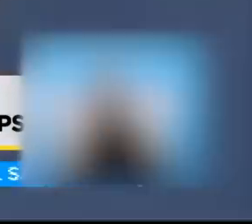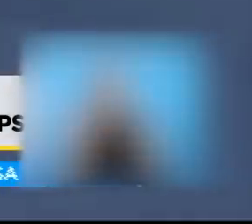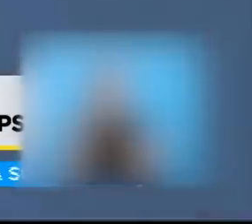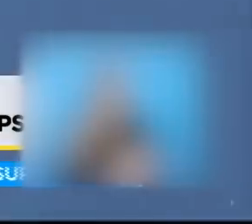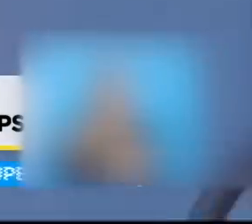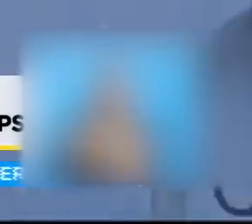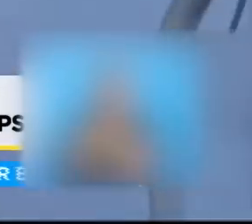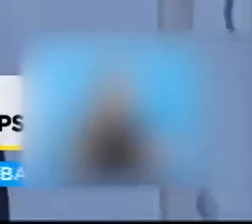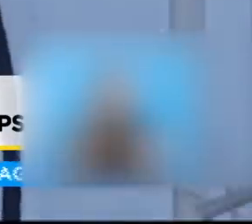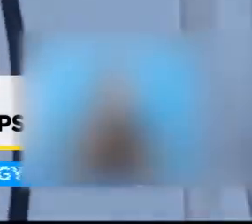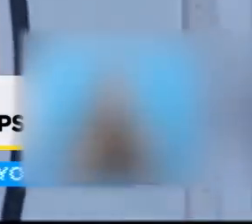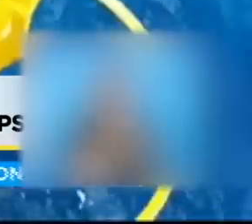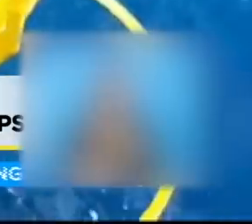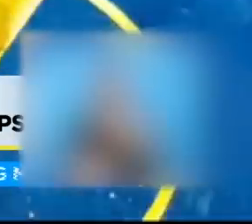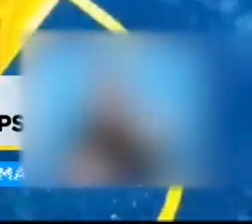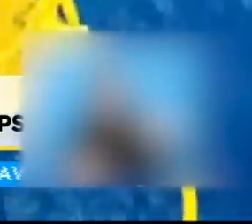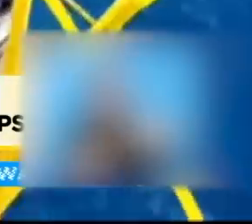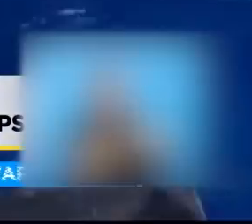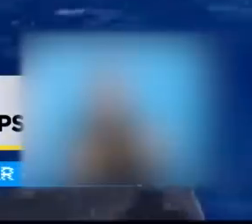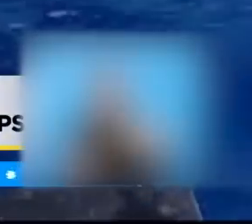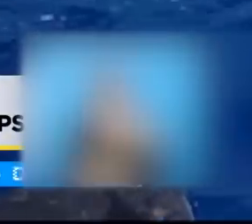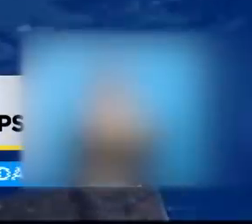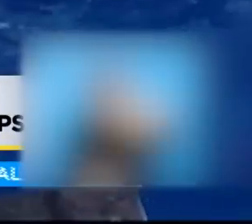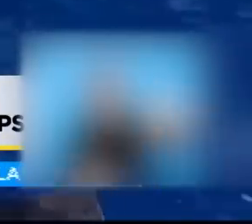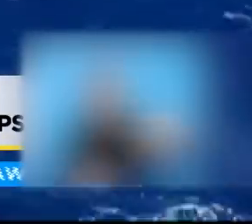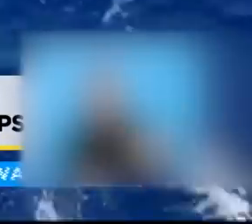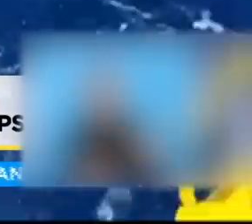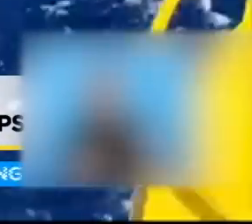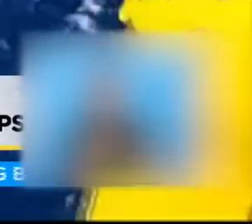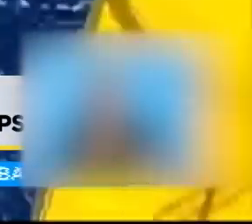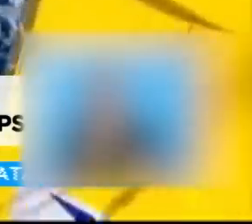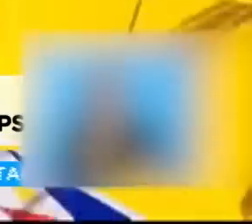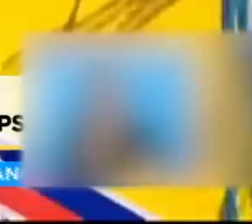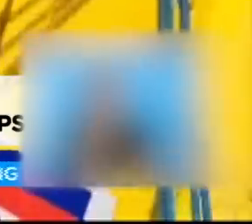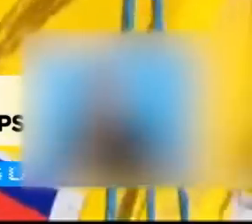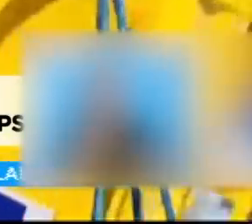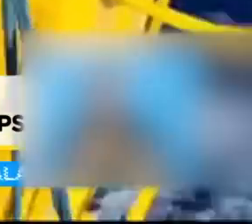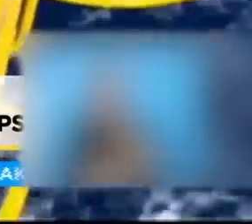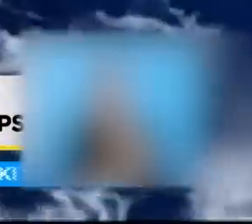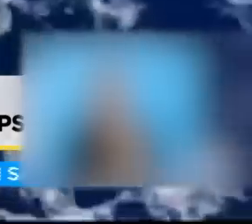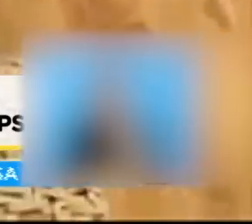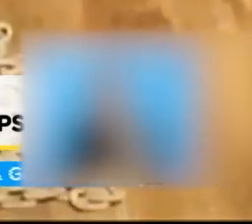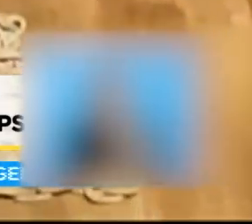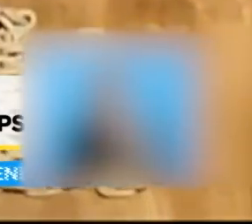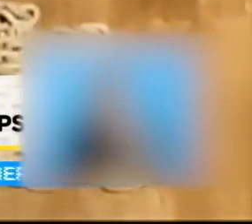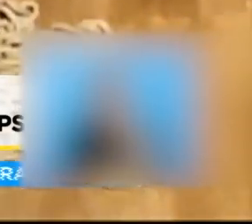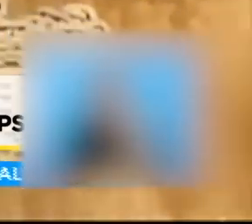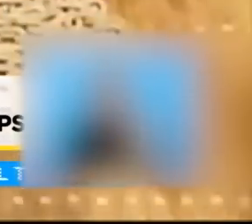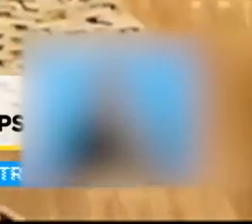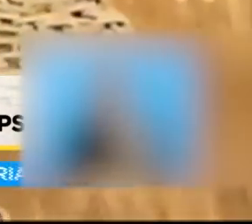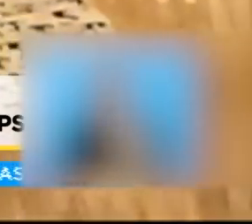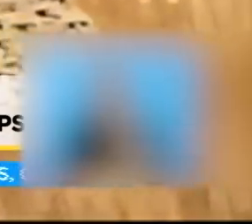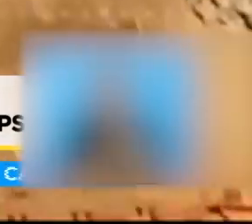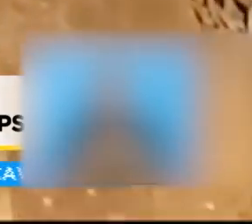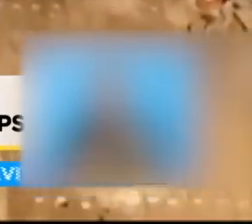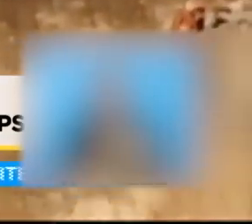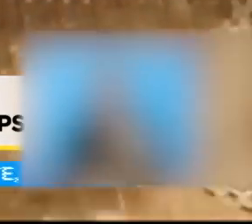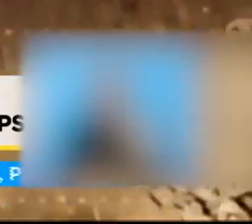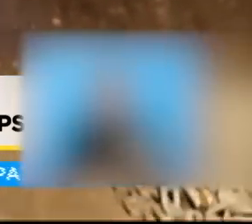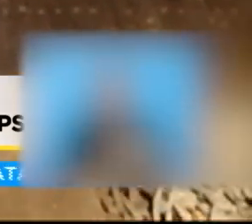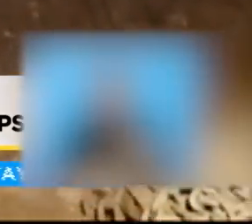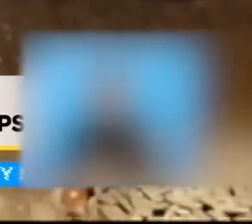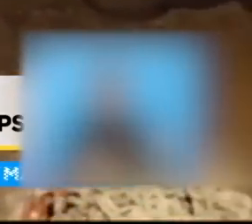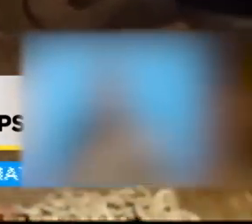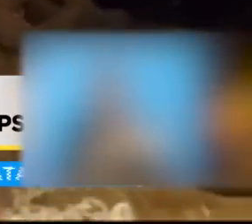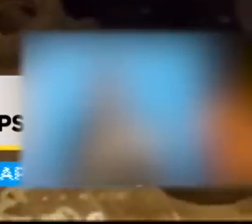teritoryo at wala naman daw tayong ginawang paglabag sa UNCLOS. Patungkol naman doon sa ginawa ng China na paglalagay din ng